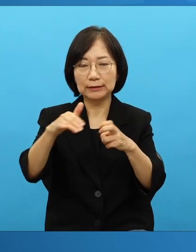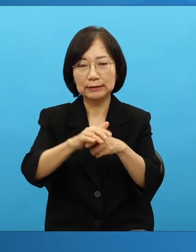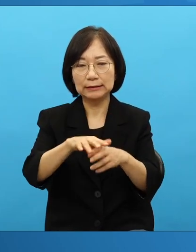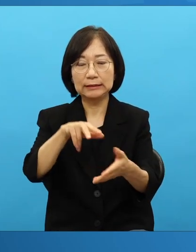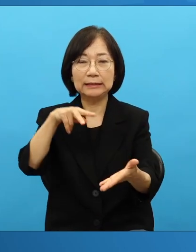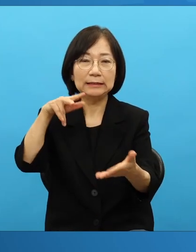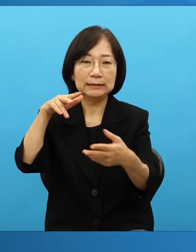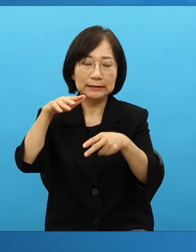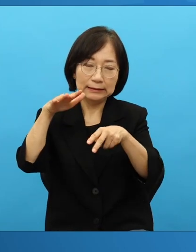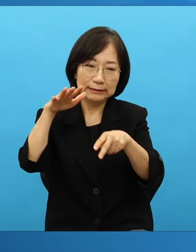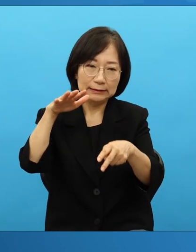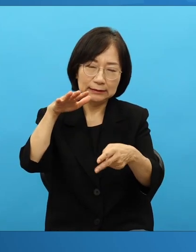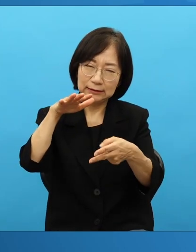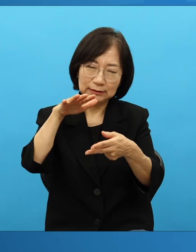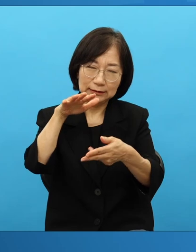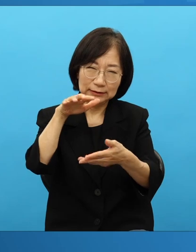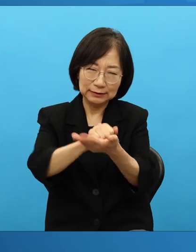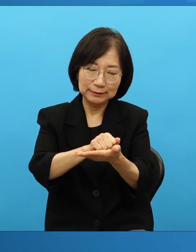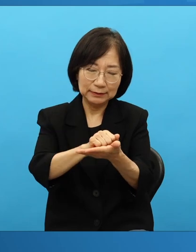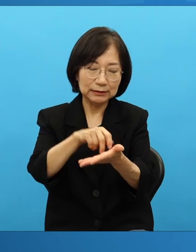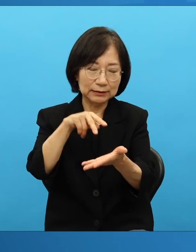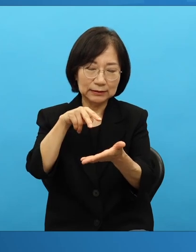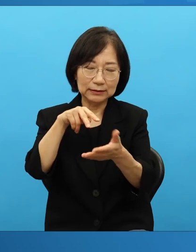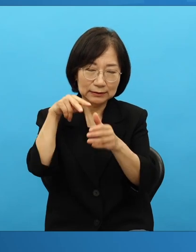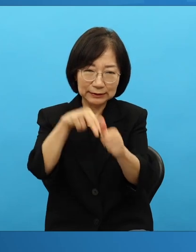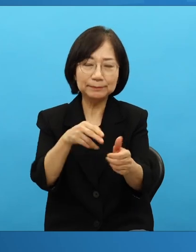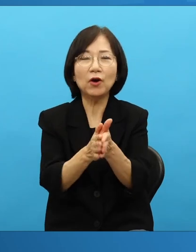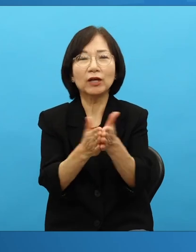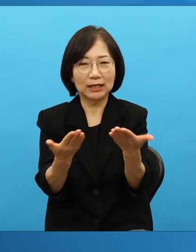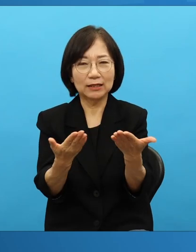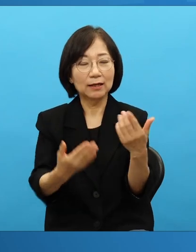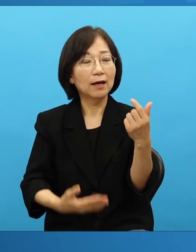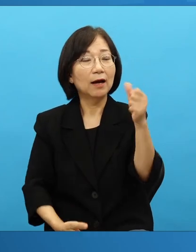쳐다 잡아갔지만은 못 죽었습니다.